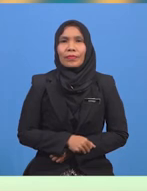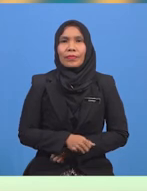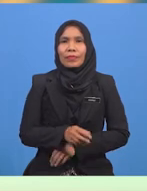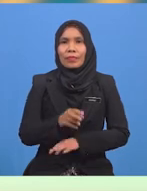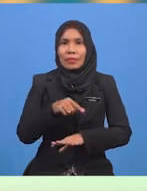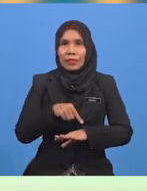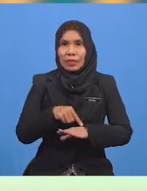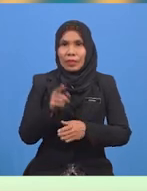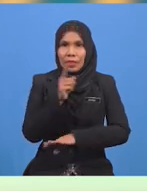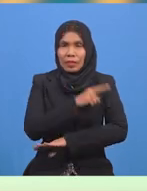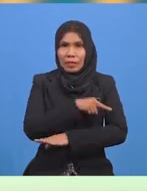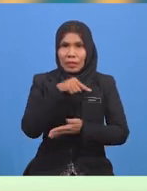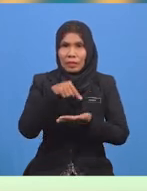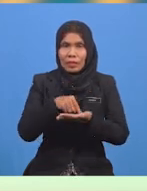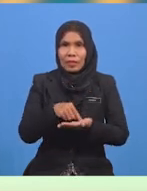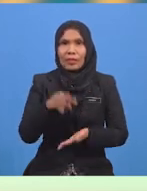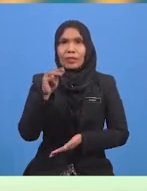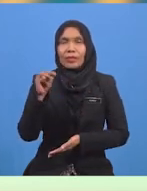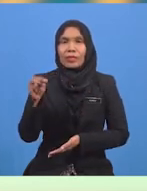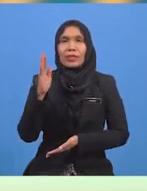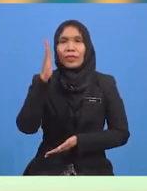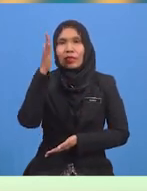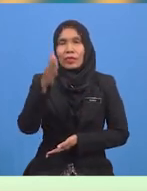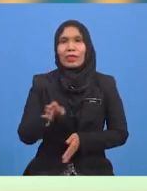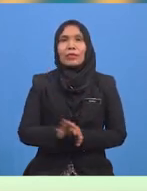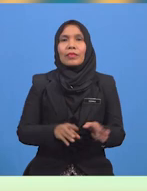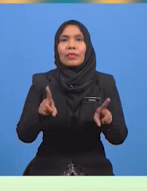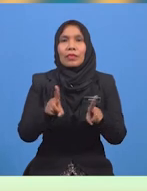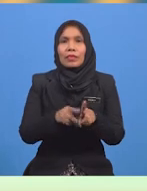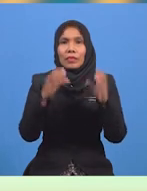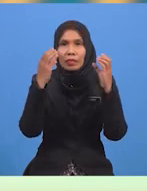hari ini, murid-murid akan bersama cikgu